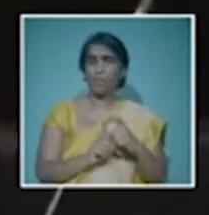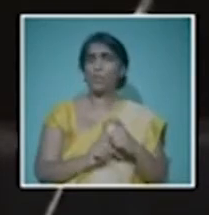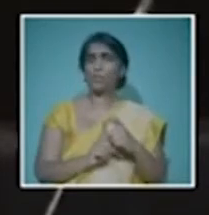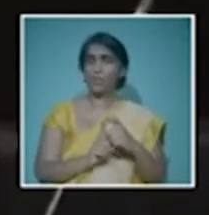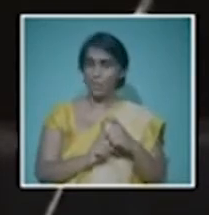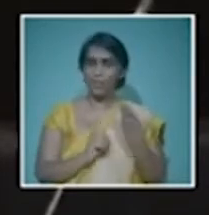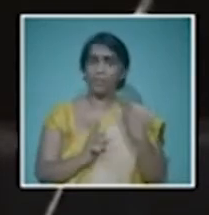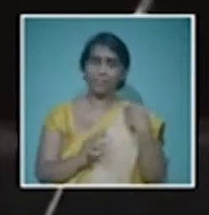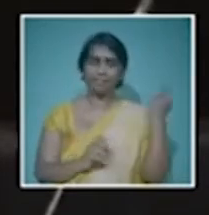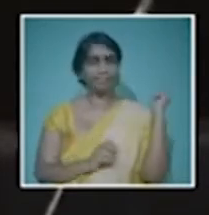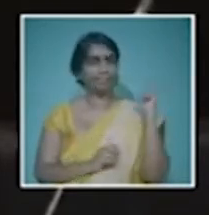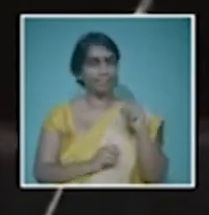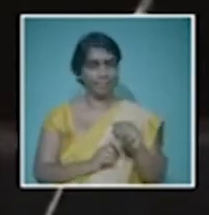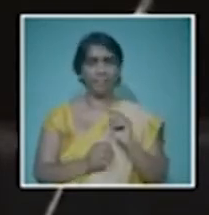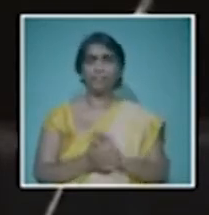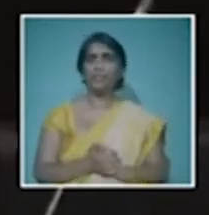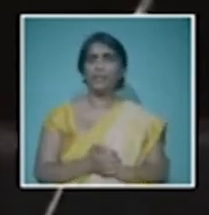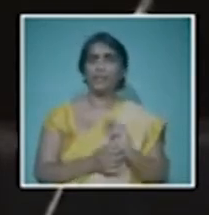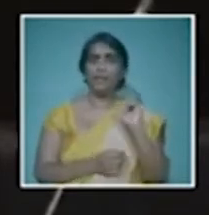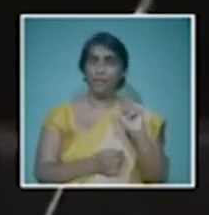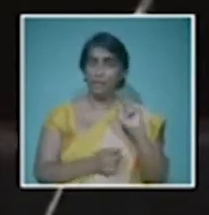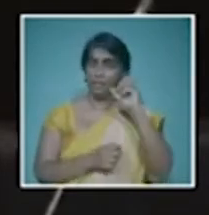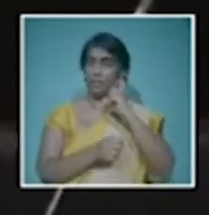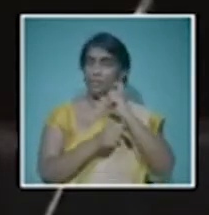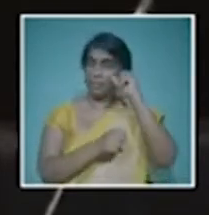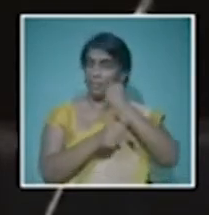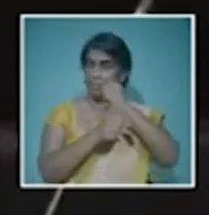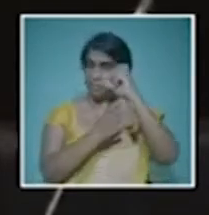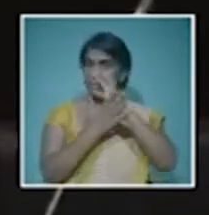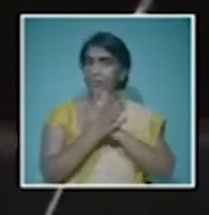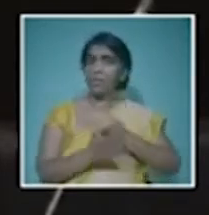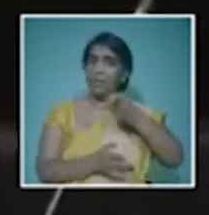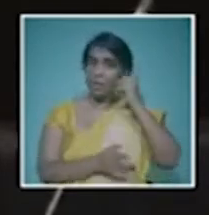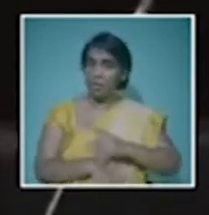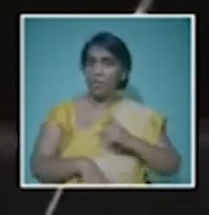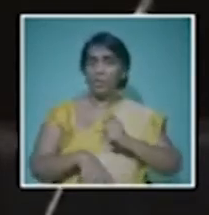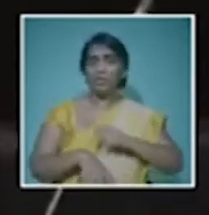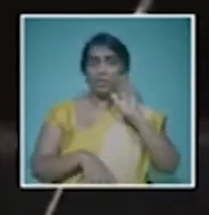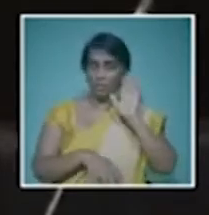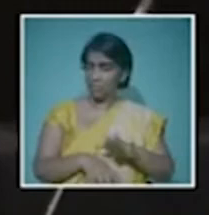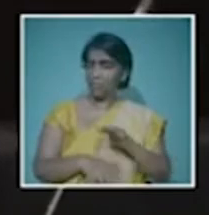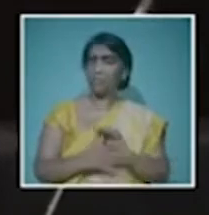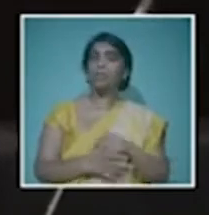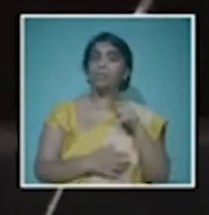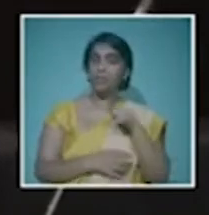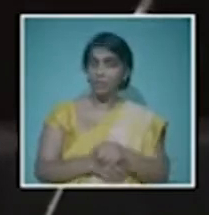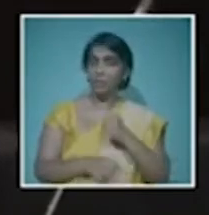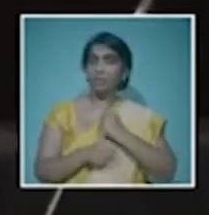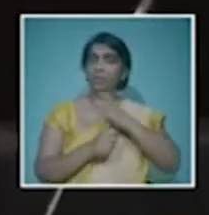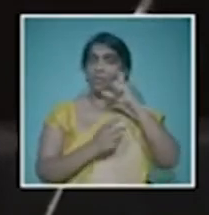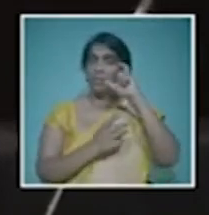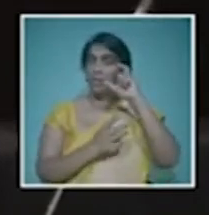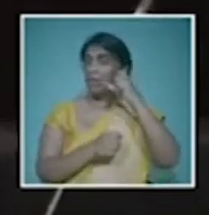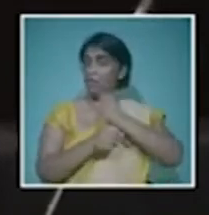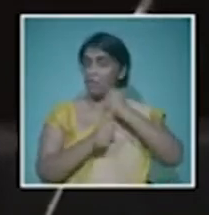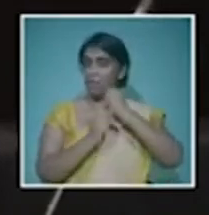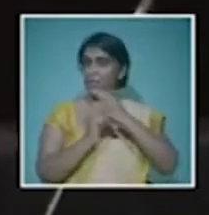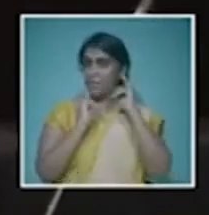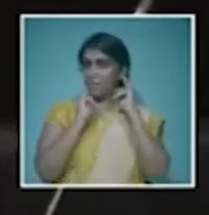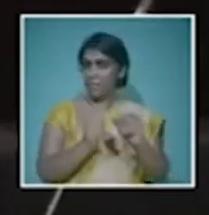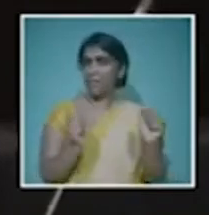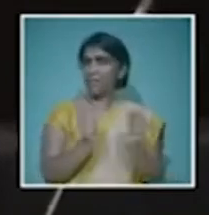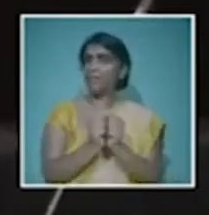20வது திருத்தம் நிறைவேறுகின்ற அந்த நிலையிலே மிக மோசமாக அன்றைய அந்த அரசாங்கம் நடந்து கொண்டது. தன்னுடைய